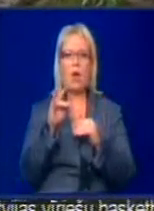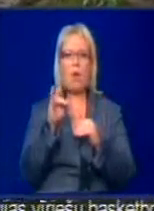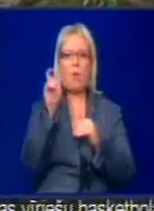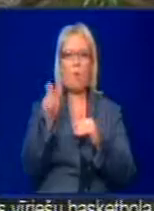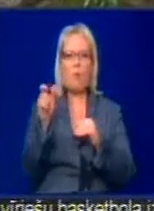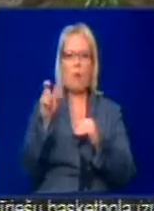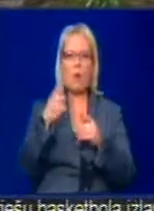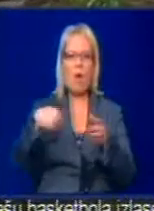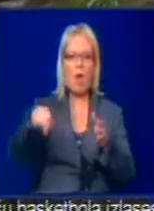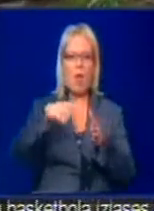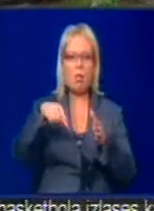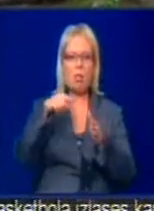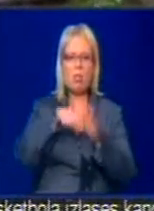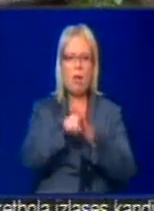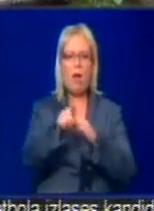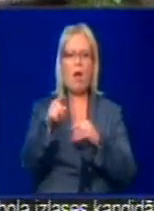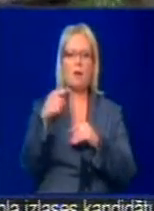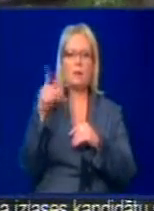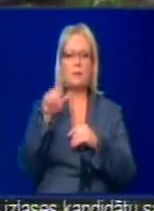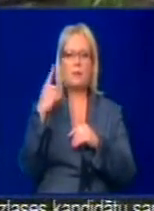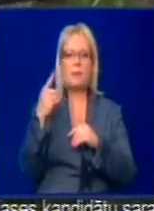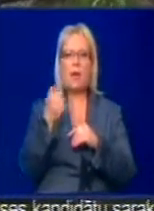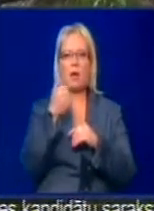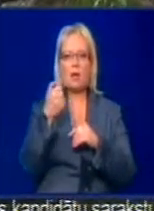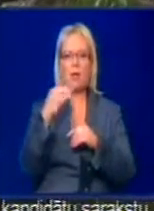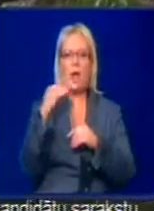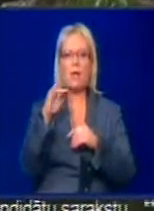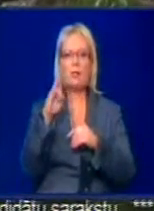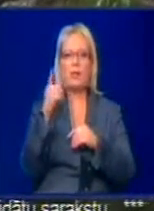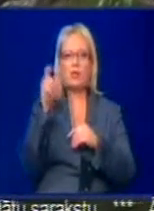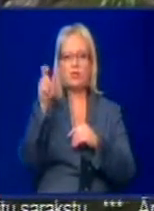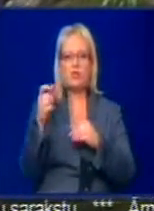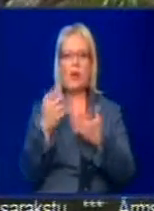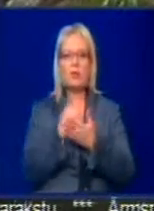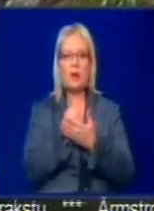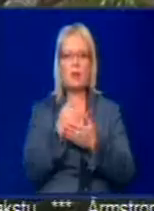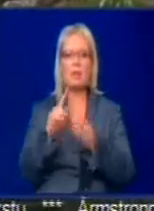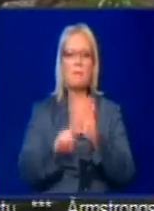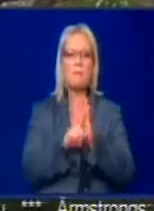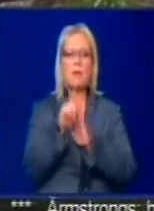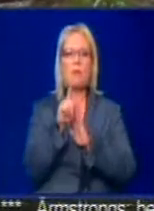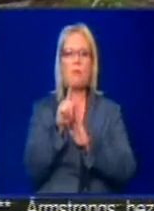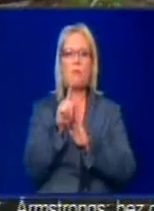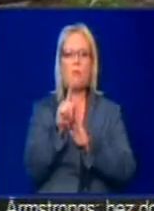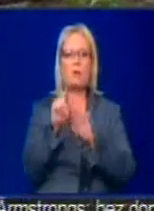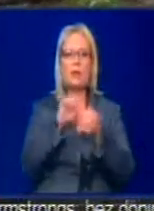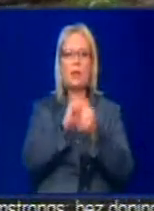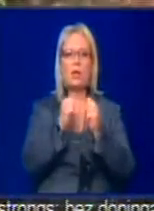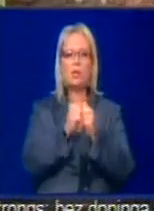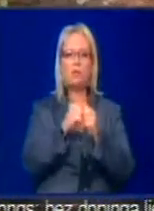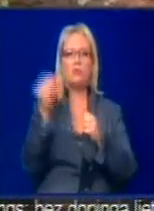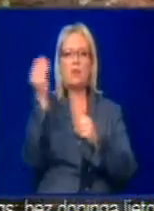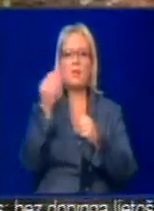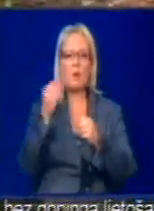uparalā, 71. Gadā Gunts Seniņš atrada vispār pirmos klinču zīmējumus